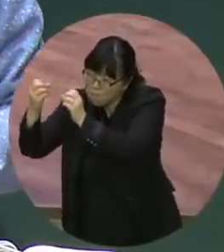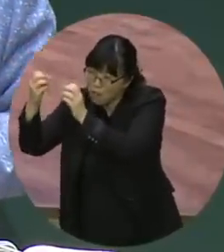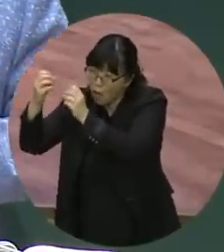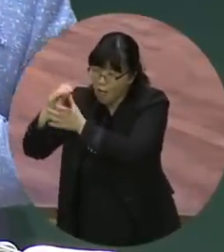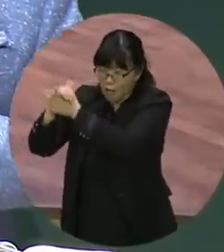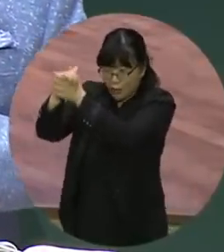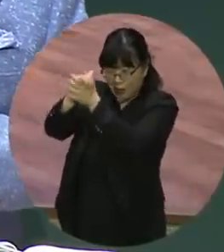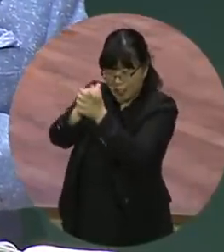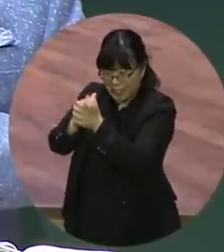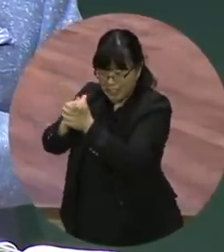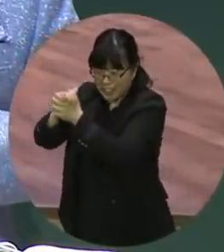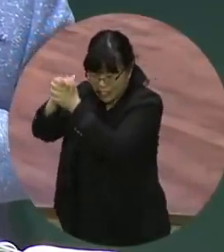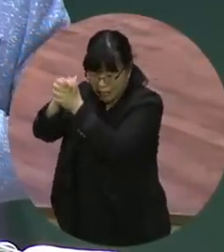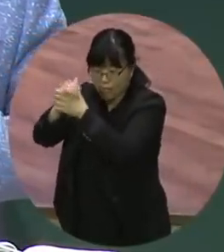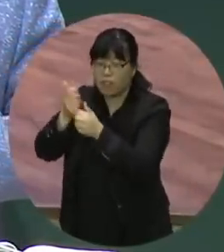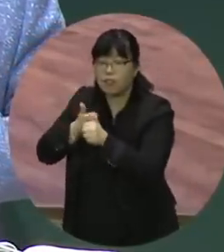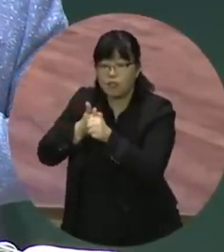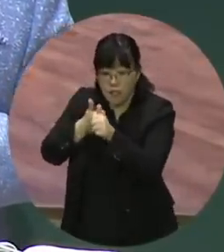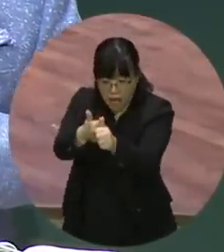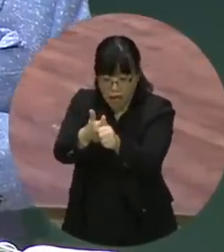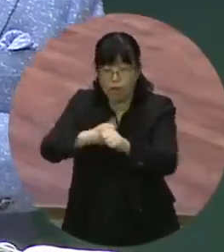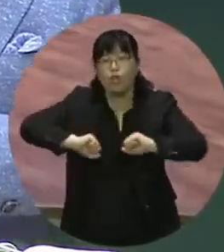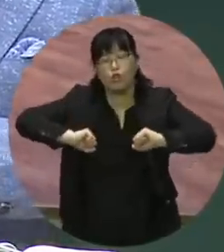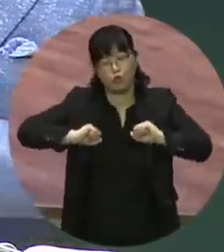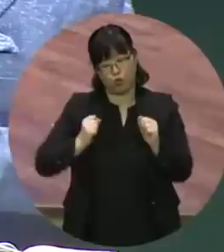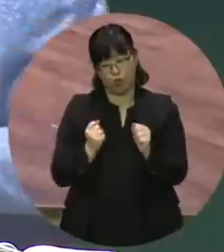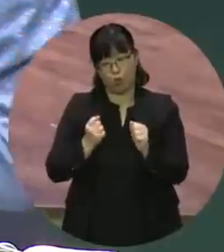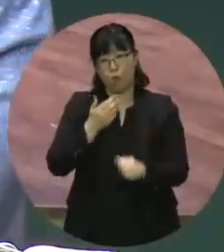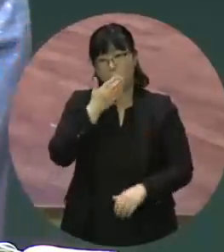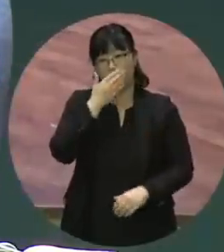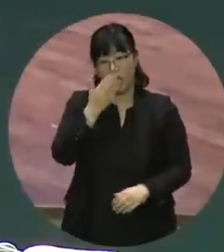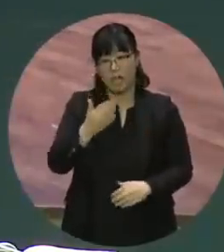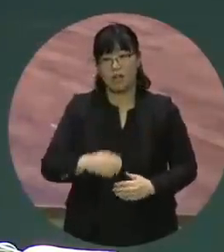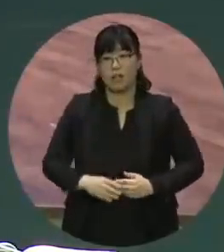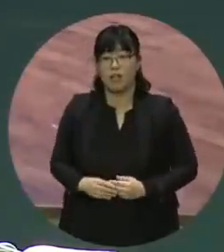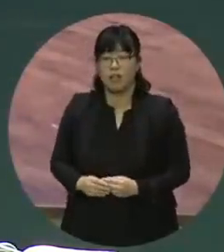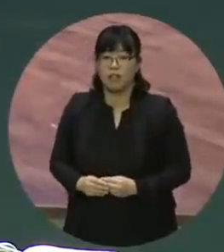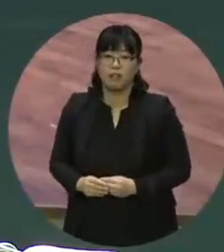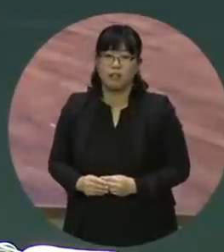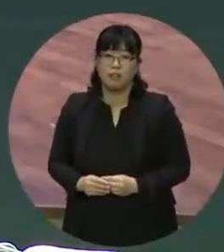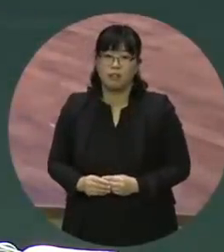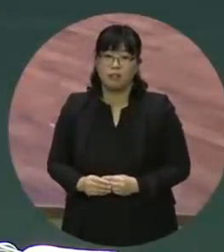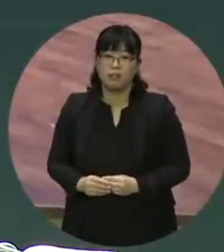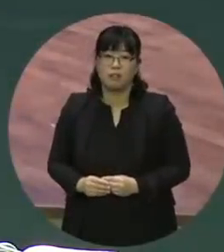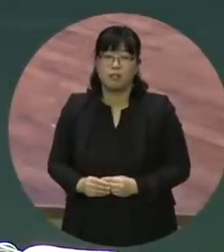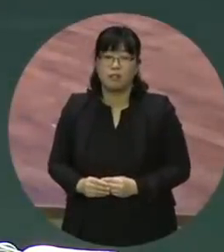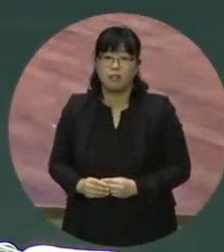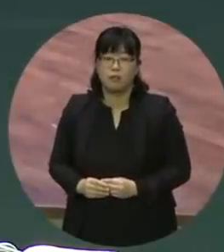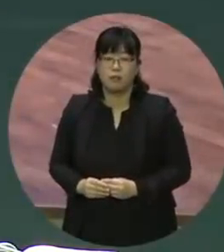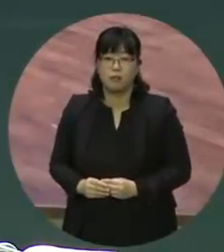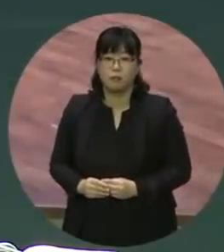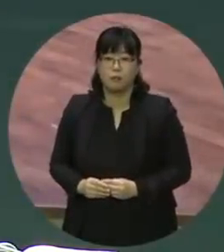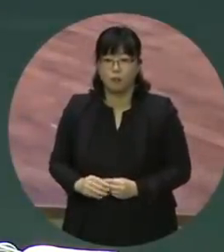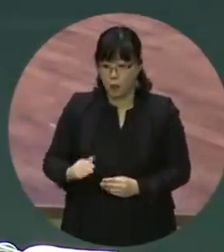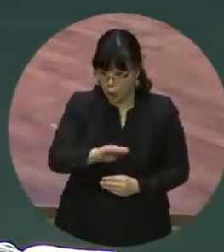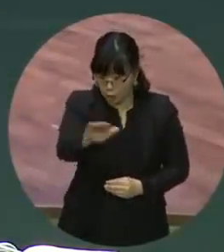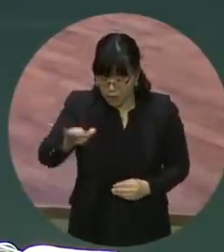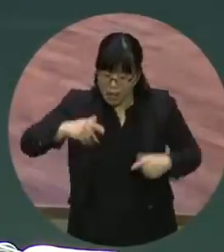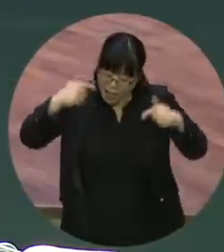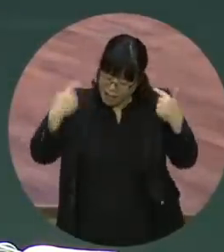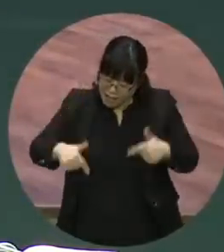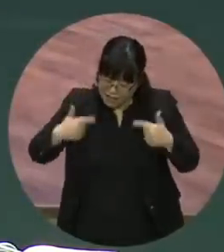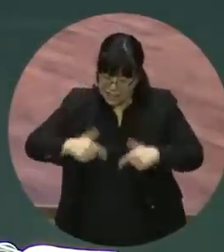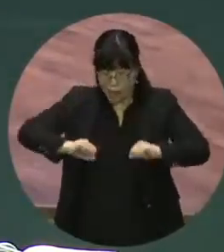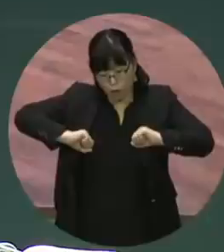자, 우리가 하나님과 교제하는 생활로 나가기 위해서요, 언제나 순종의 생활,